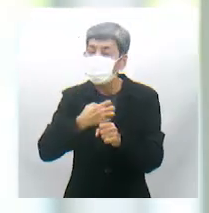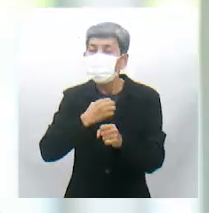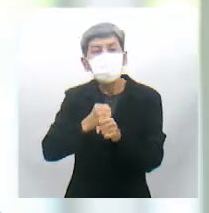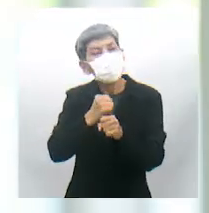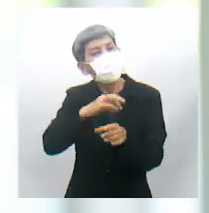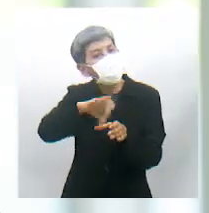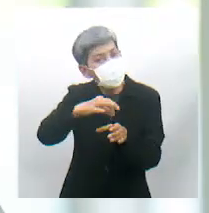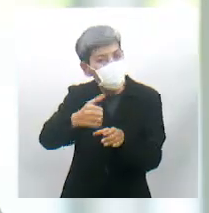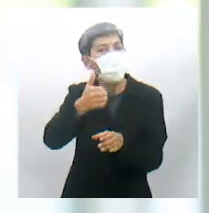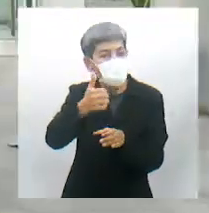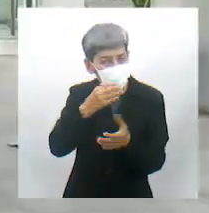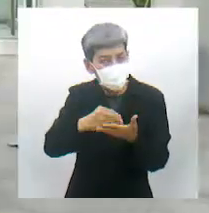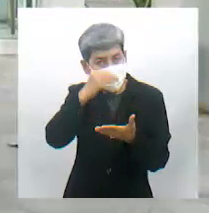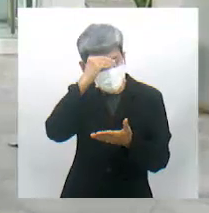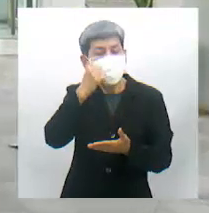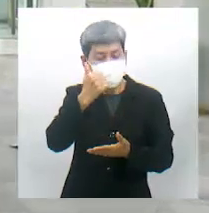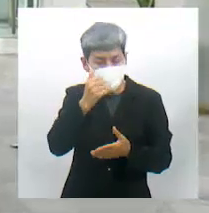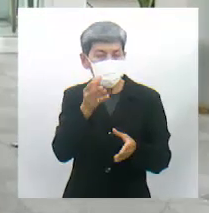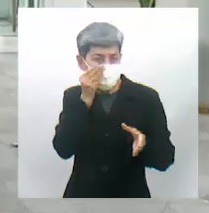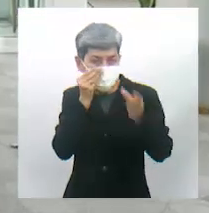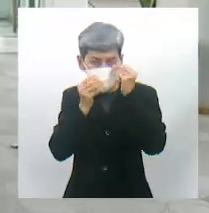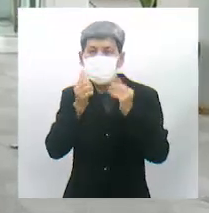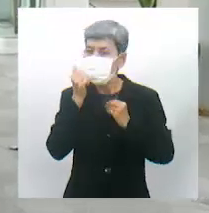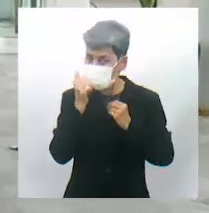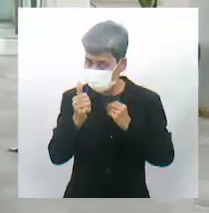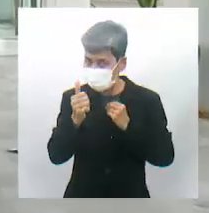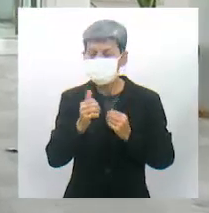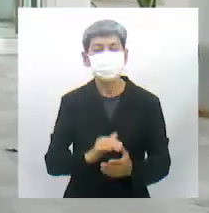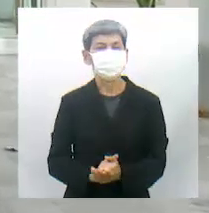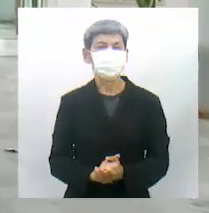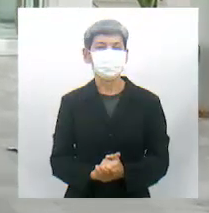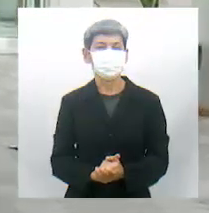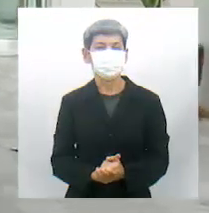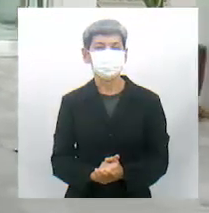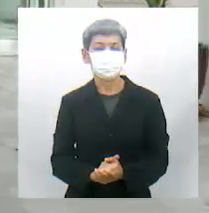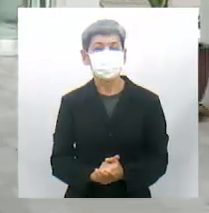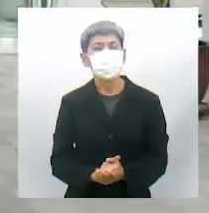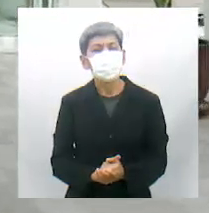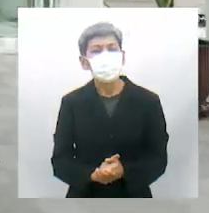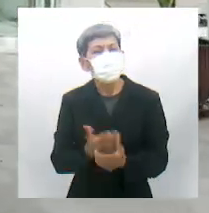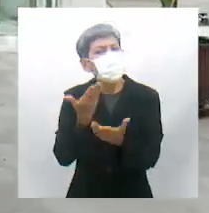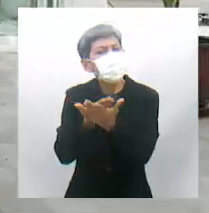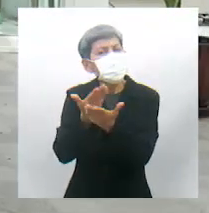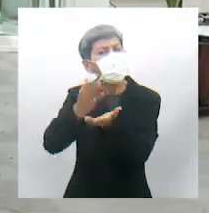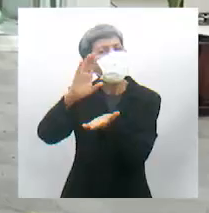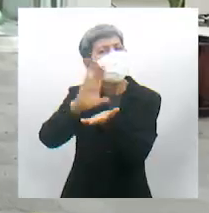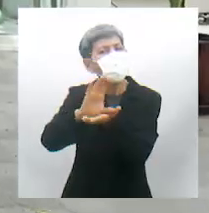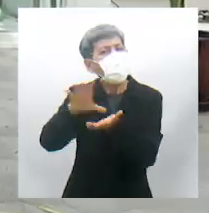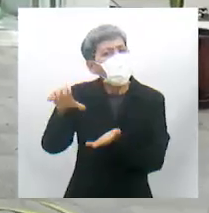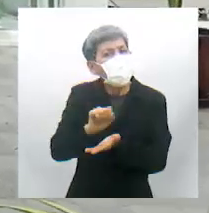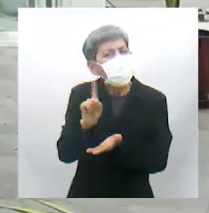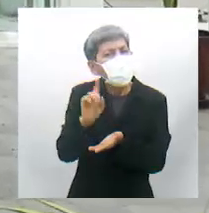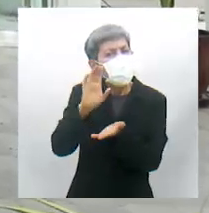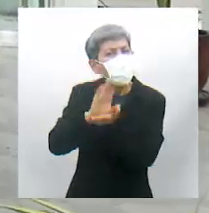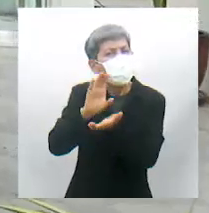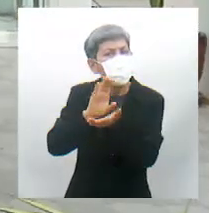องของการทำกาแฟก็สามารถเรียนรู้ได้เหมือนกันใช่ไหมแล้วอย่างงบส่วนใหญ่ที่เราเอามาทำเนี่ยเราได้การสนับส